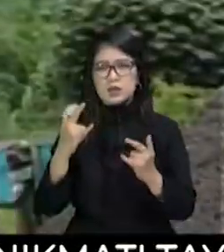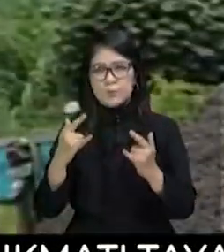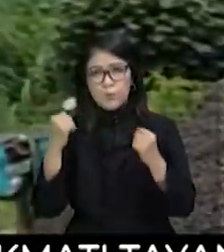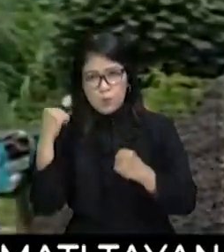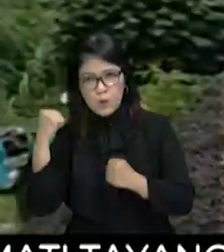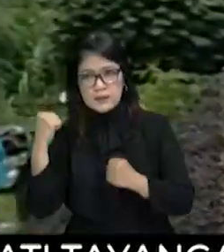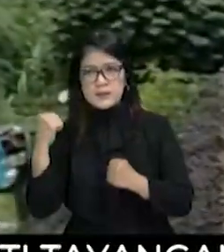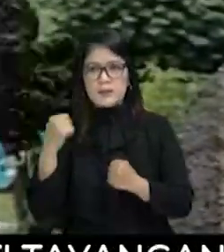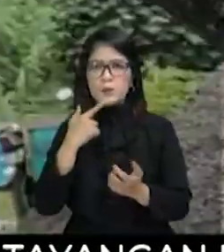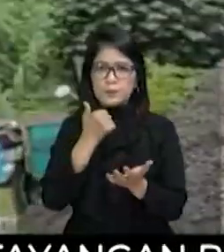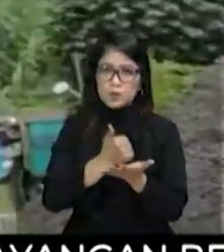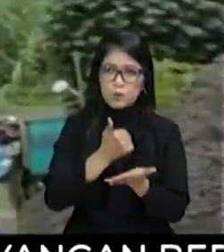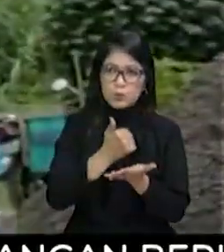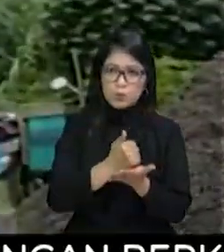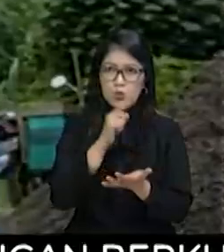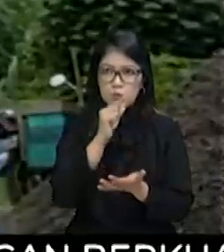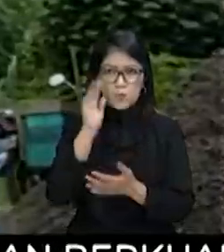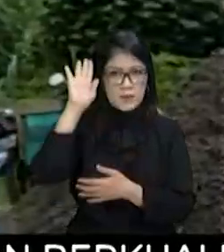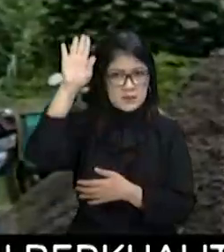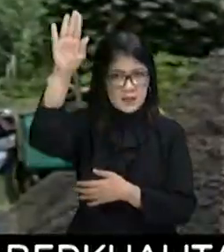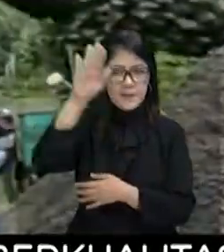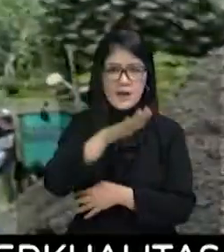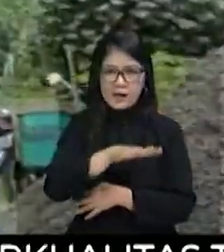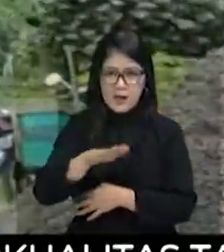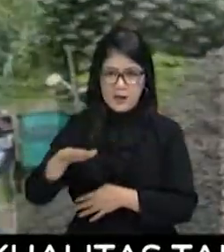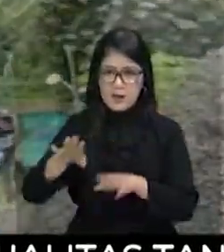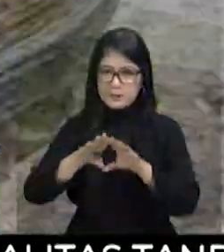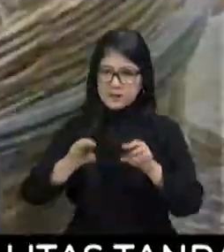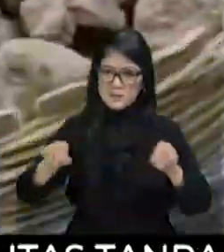luar kemampuan demi masa depan putra-putri tercinta.